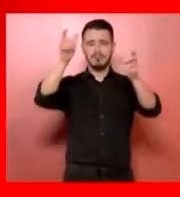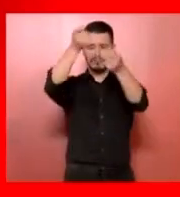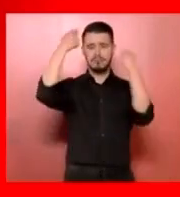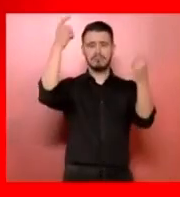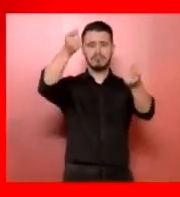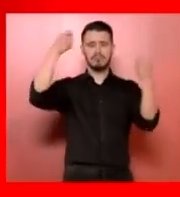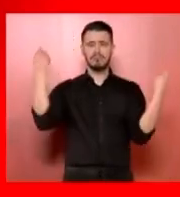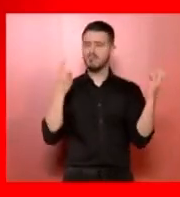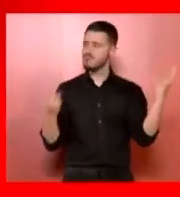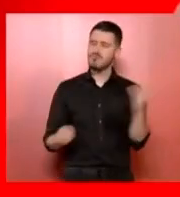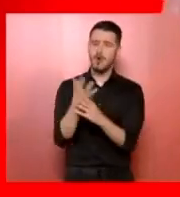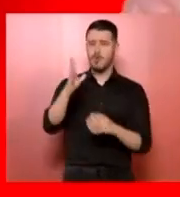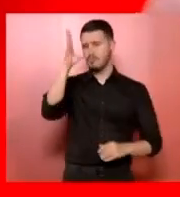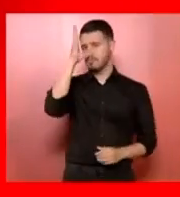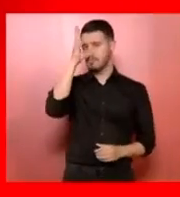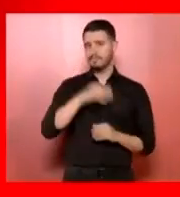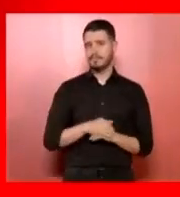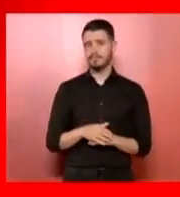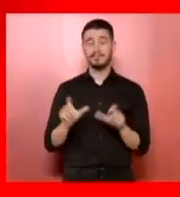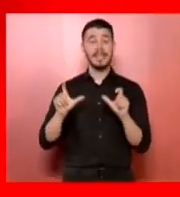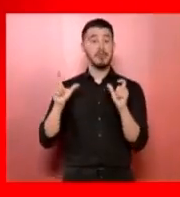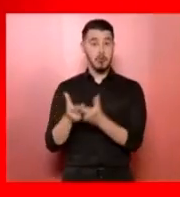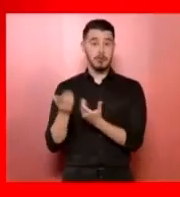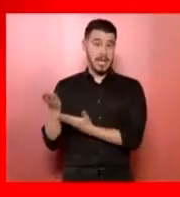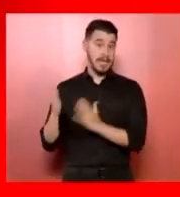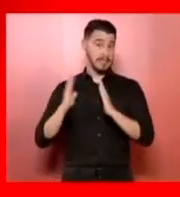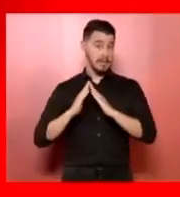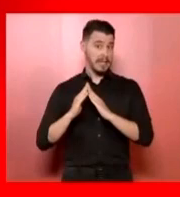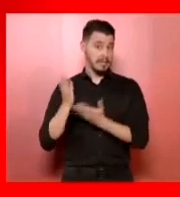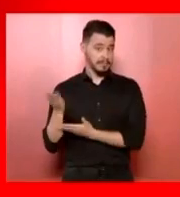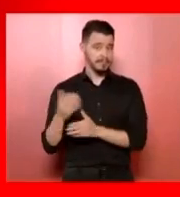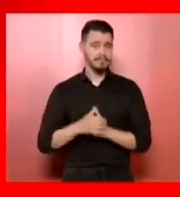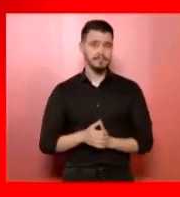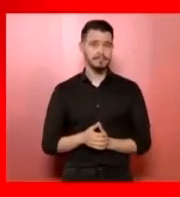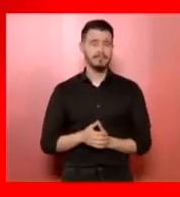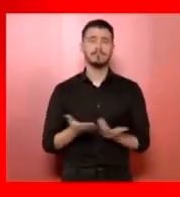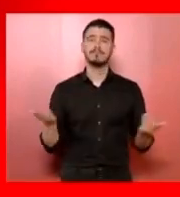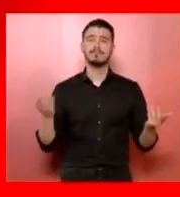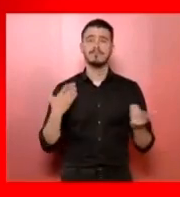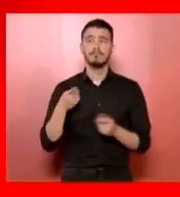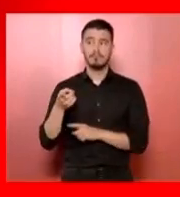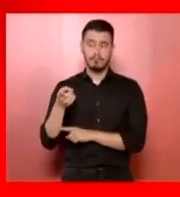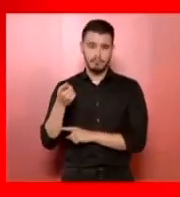Αυτή η οικογένεια μετά από αυτή την επένδυση είναι πιο φτωχιά?